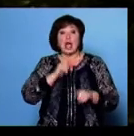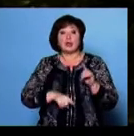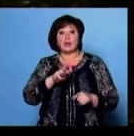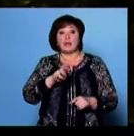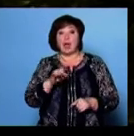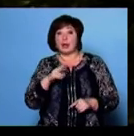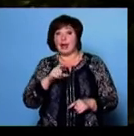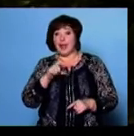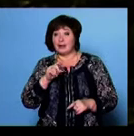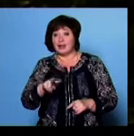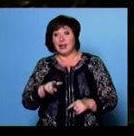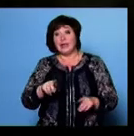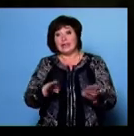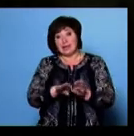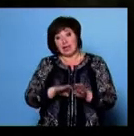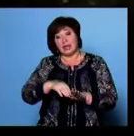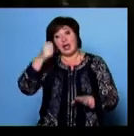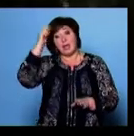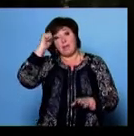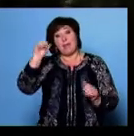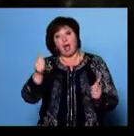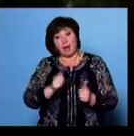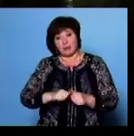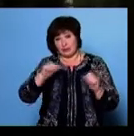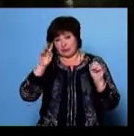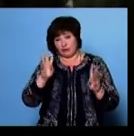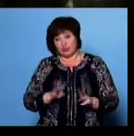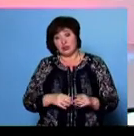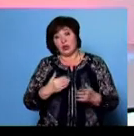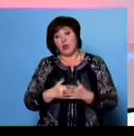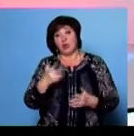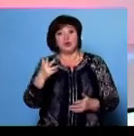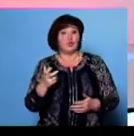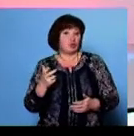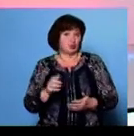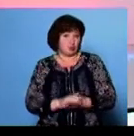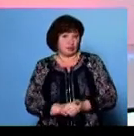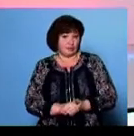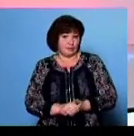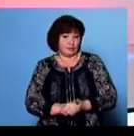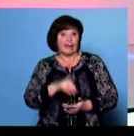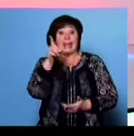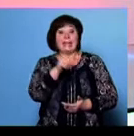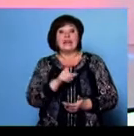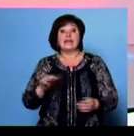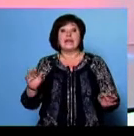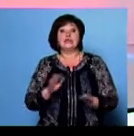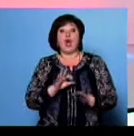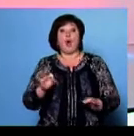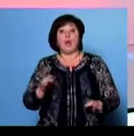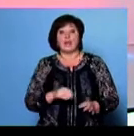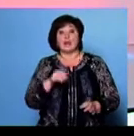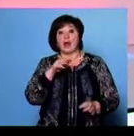на государственную охрану поставлено более 300 подобных памятников. Итальянская опера в итальянском